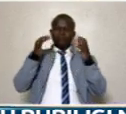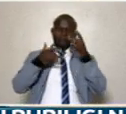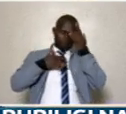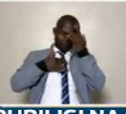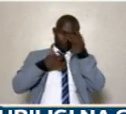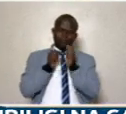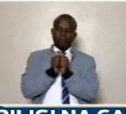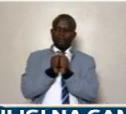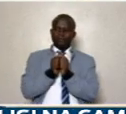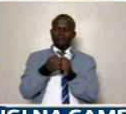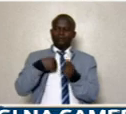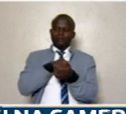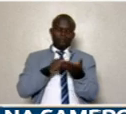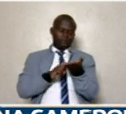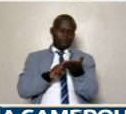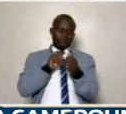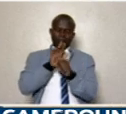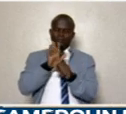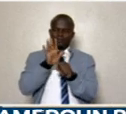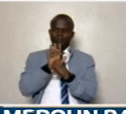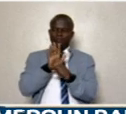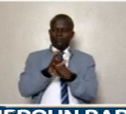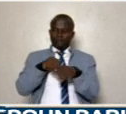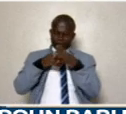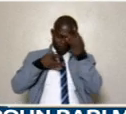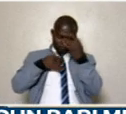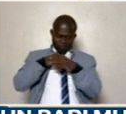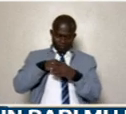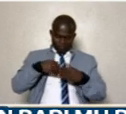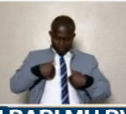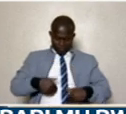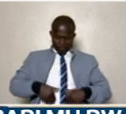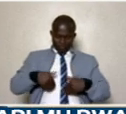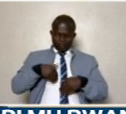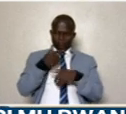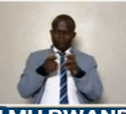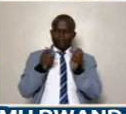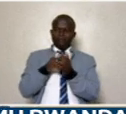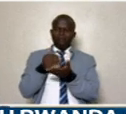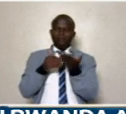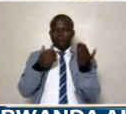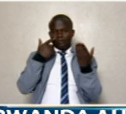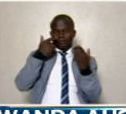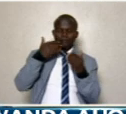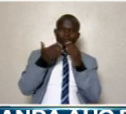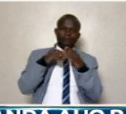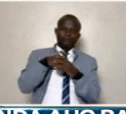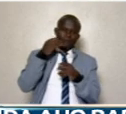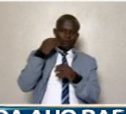w'abarwayi. Twabukoreshaga cyane cyane ku ndwara zo mu nda, ariko ugasanga wenda mu